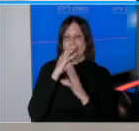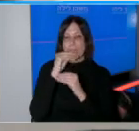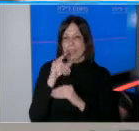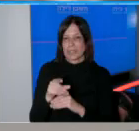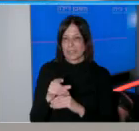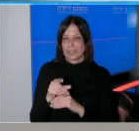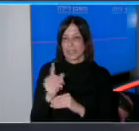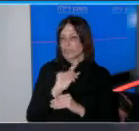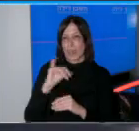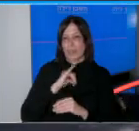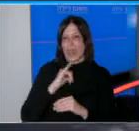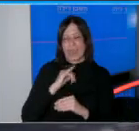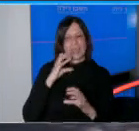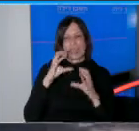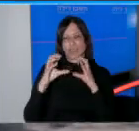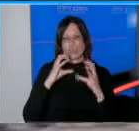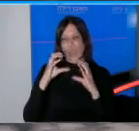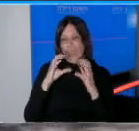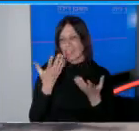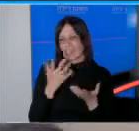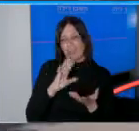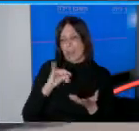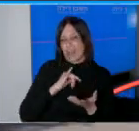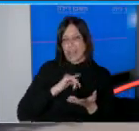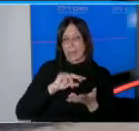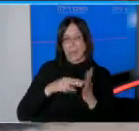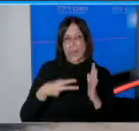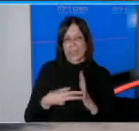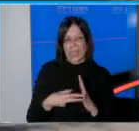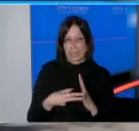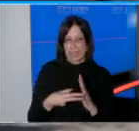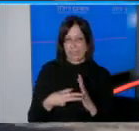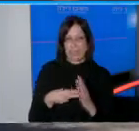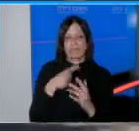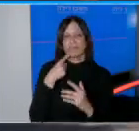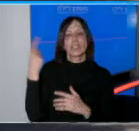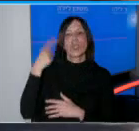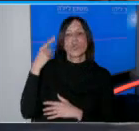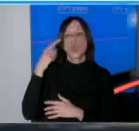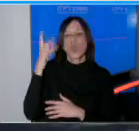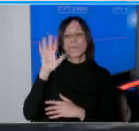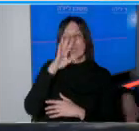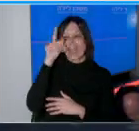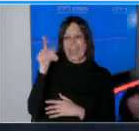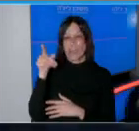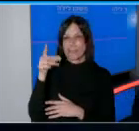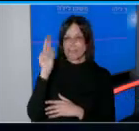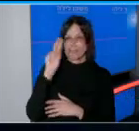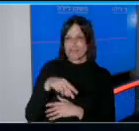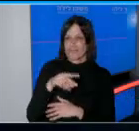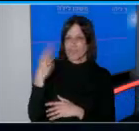זה, וזה לא מעניין את התקשורת, וזה לא מעניין את הפוליטיקאים. אבל דינה, האיום האיראני, האיום האיראני,